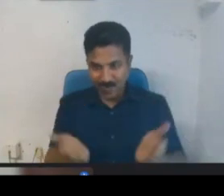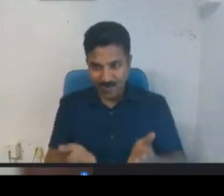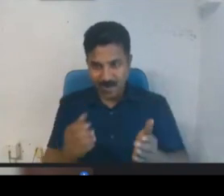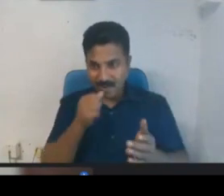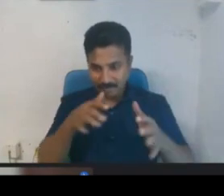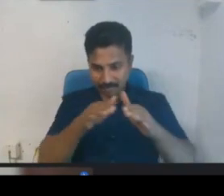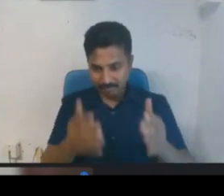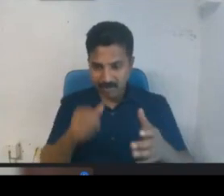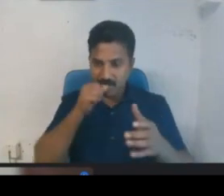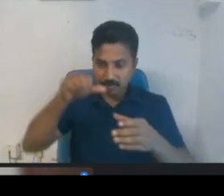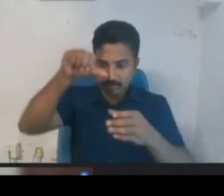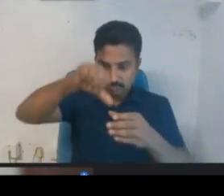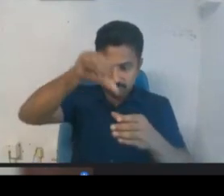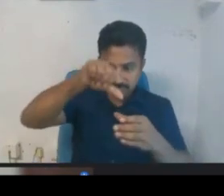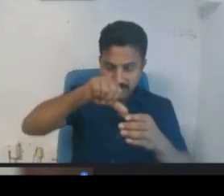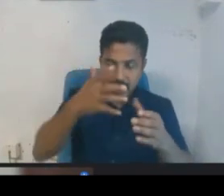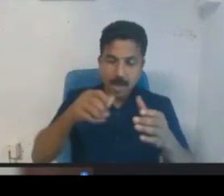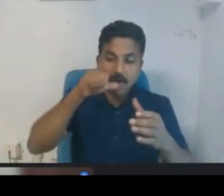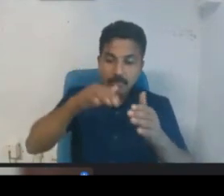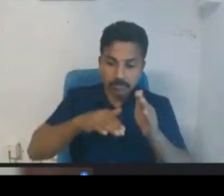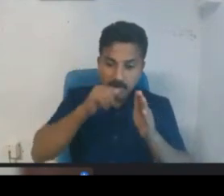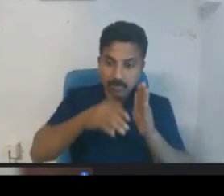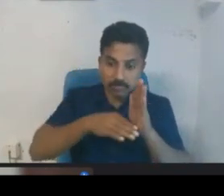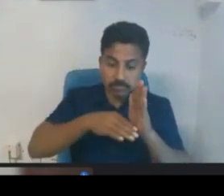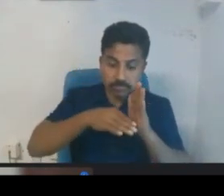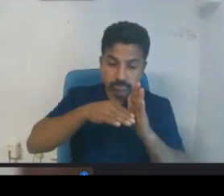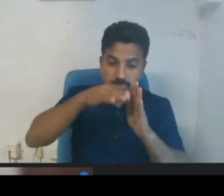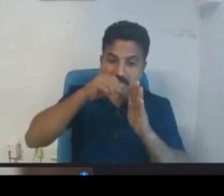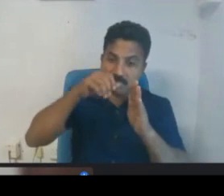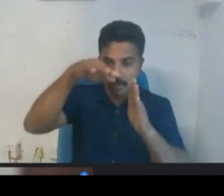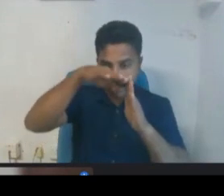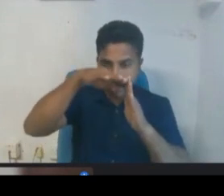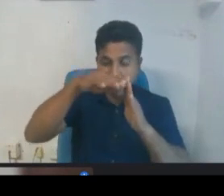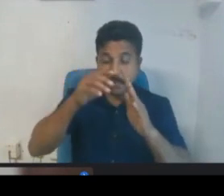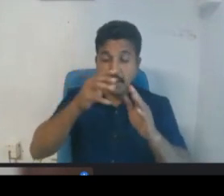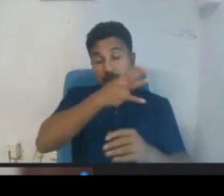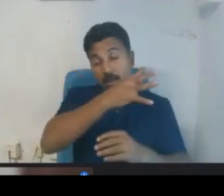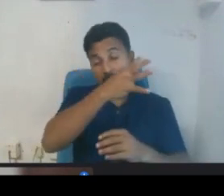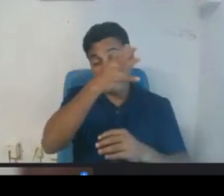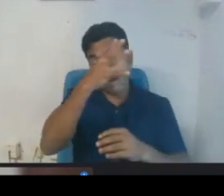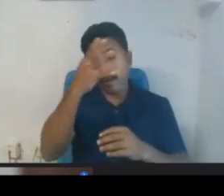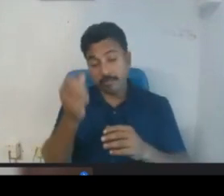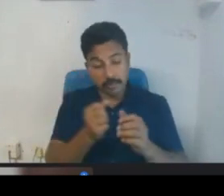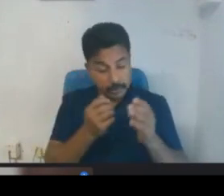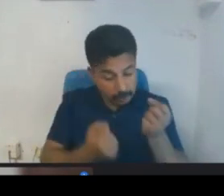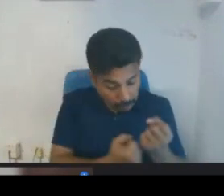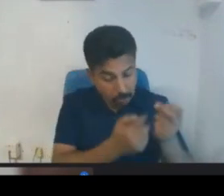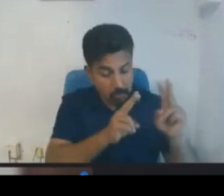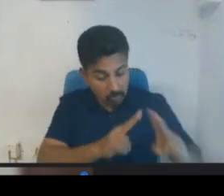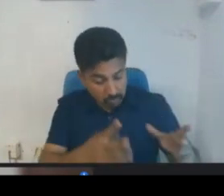വെള്ളമാണ് നിങ്ങളുടെ എനർജി എന്ന് നിങ്ങൾ വിചാരിക്കുക. അപ്പം ഈ എനർജി രാവിലെ മുതൽ വൈകിട്ട് വരെ പ്രത്യേക പരിചരണം വേണ്ട കുട്ടികൾക്കും